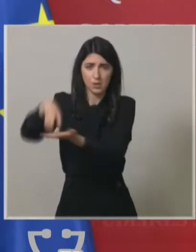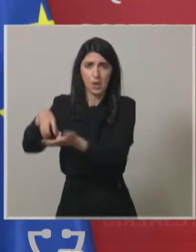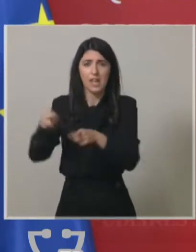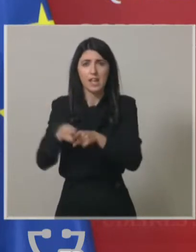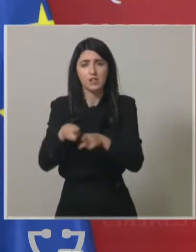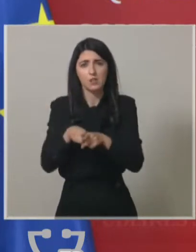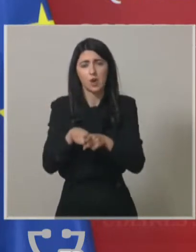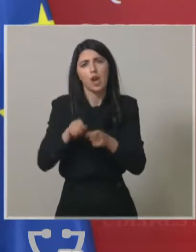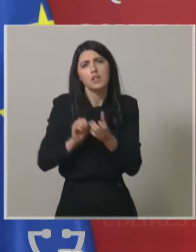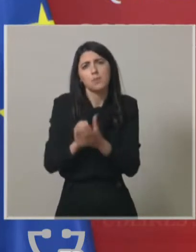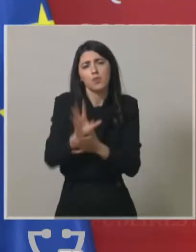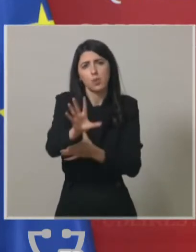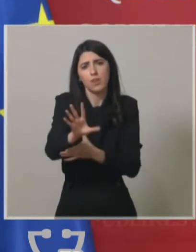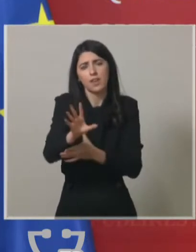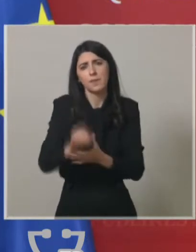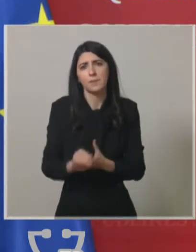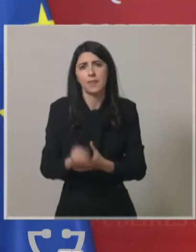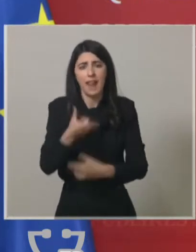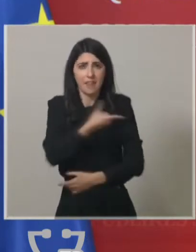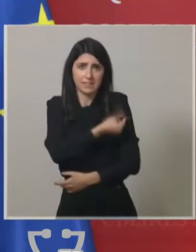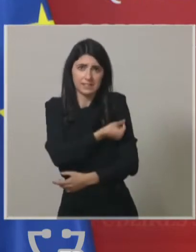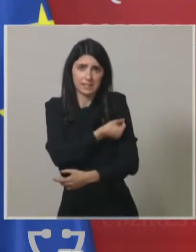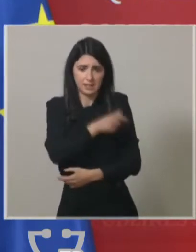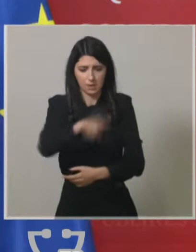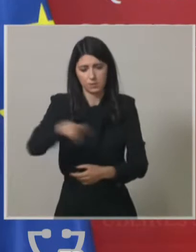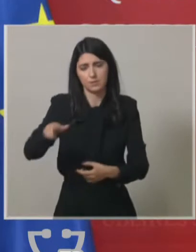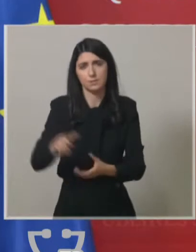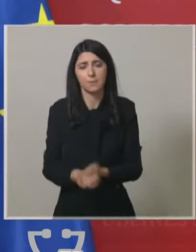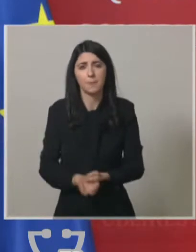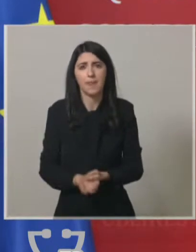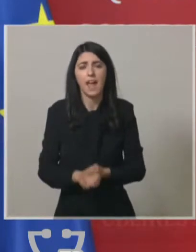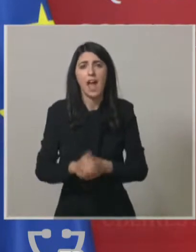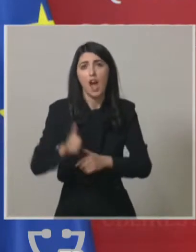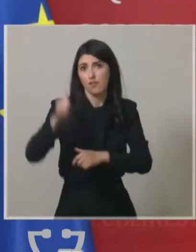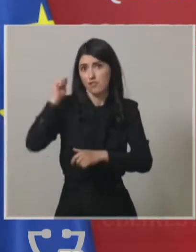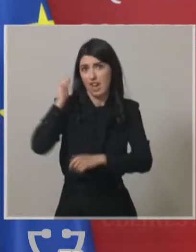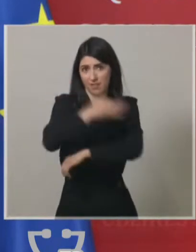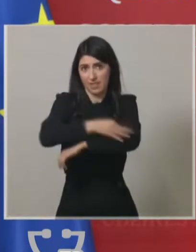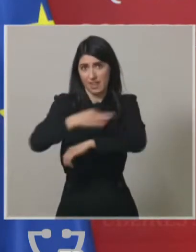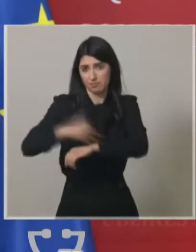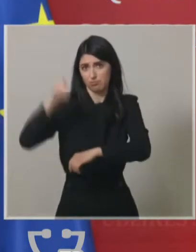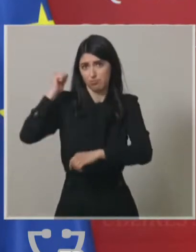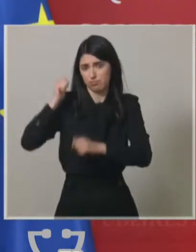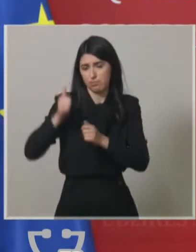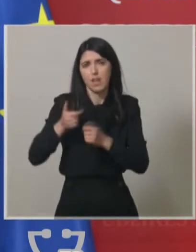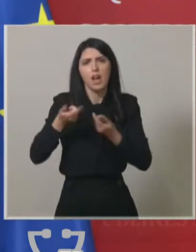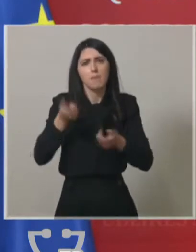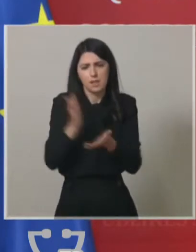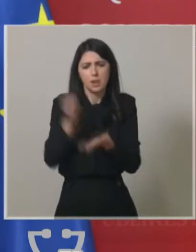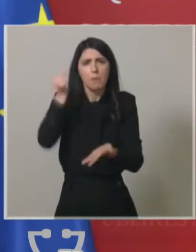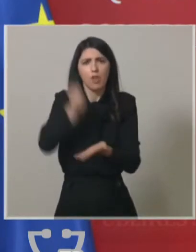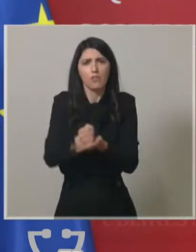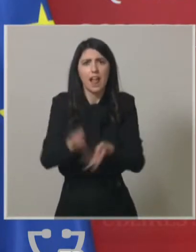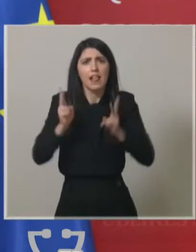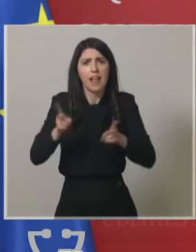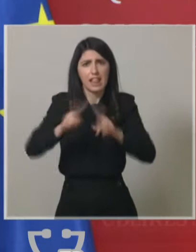на практично спроведување на вакцинацијата. Во текот на вчерашниот ден се потврди капацитетот на ладните